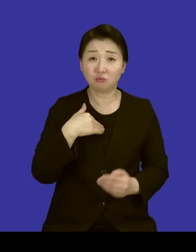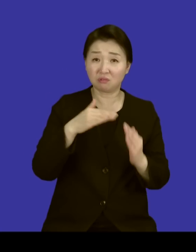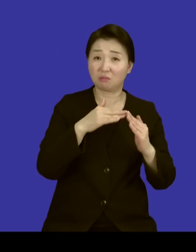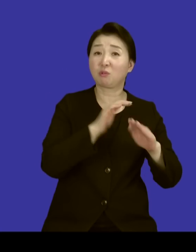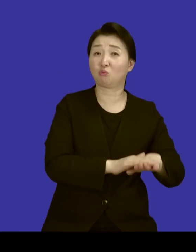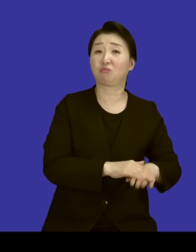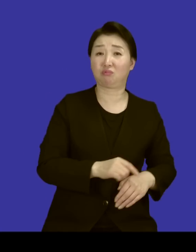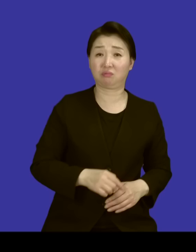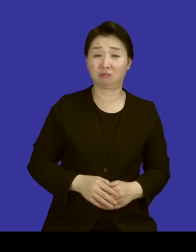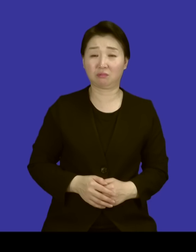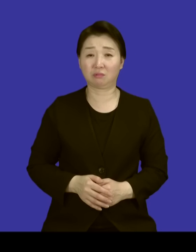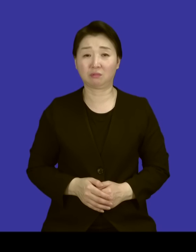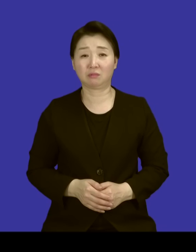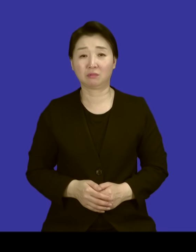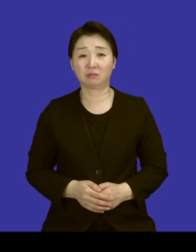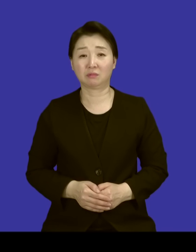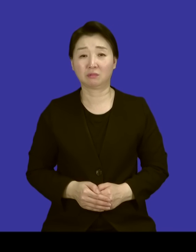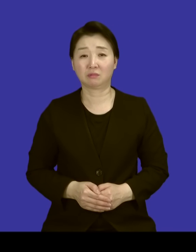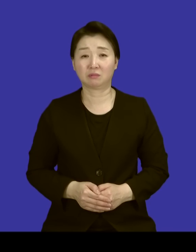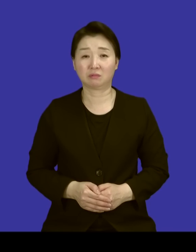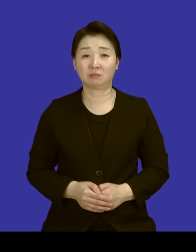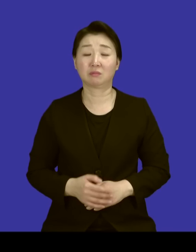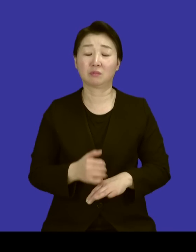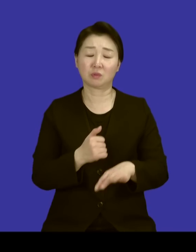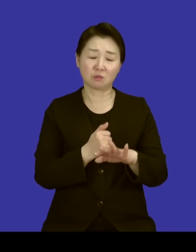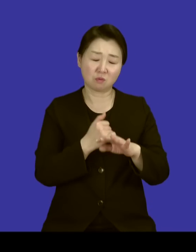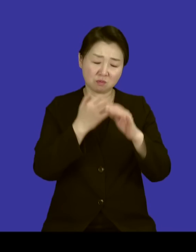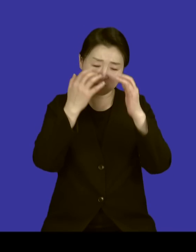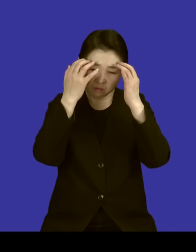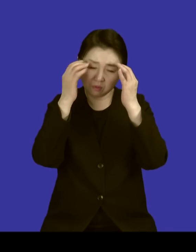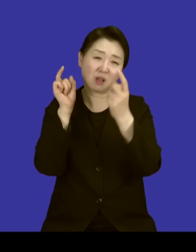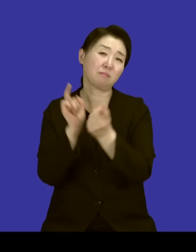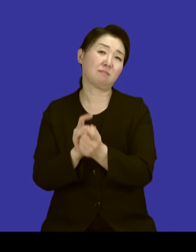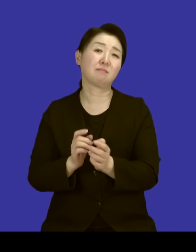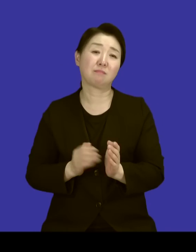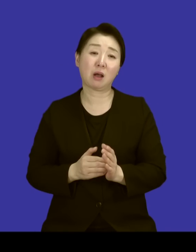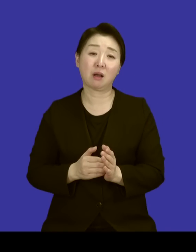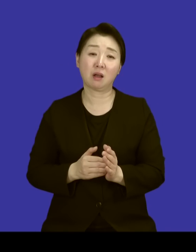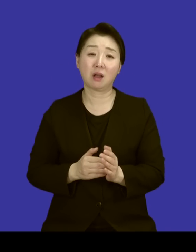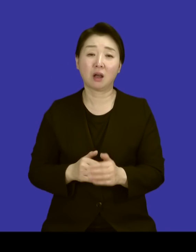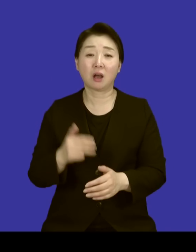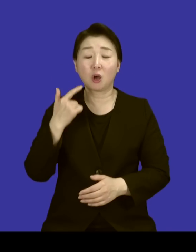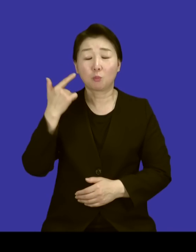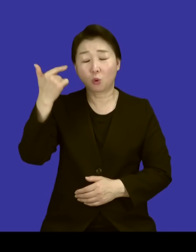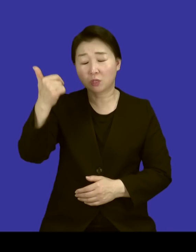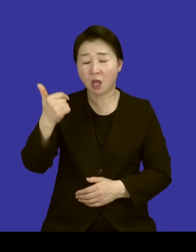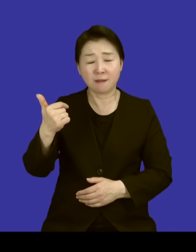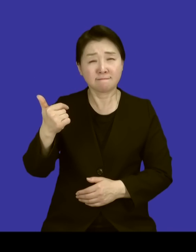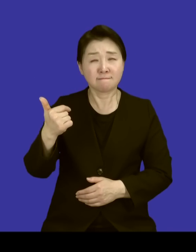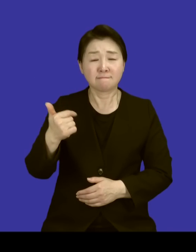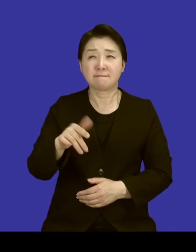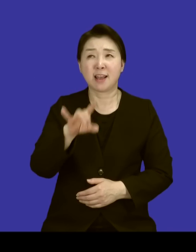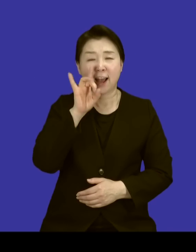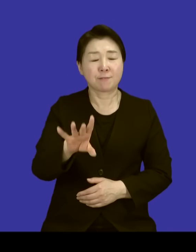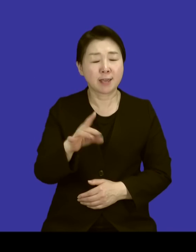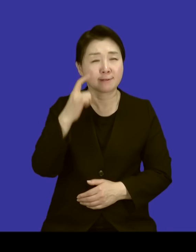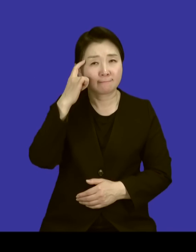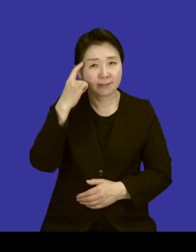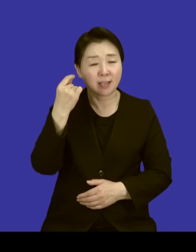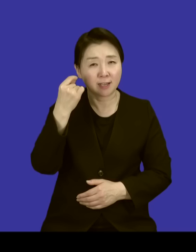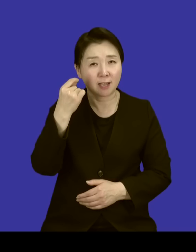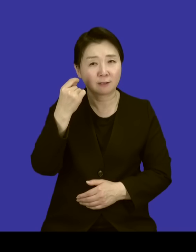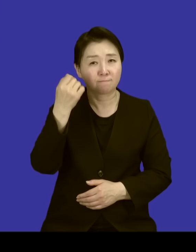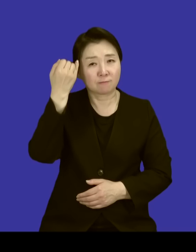하고. 아이고 참. 그리고 교회 안에서 여러 가지 고난 이런 걸 당하시니까 목사는 절대로 하면 안 되겠구나. 이게 이제